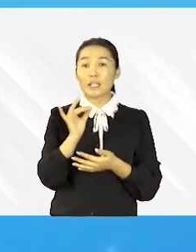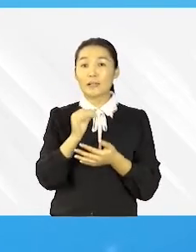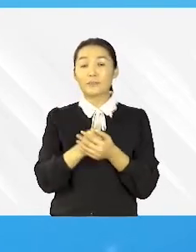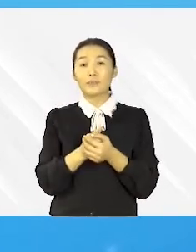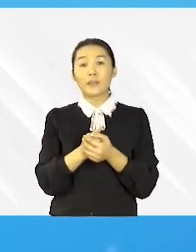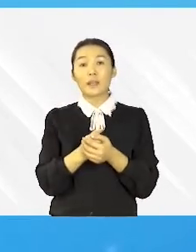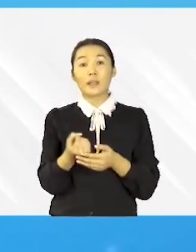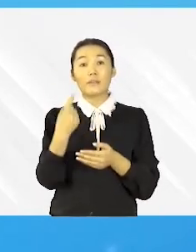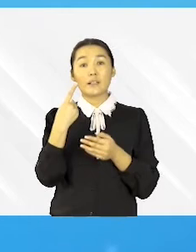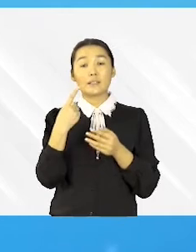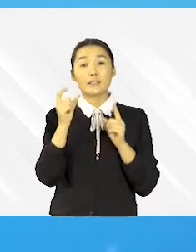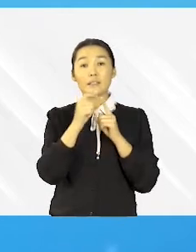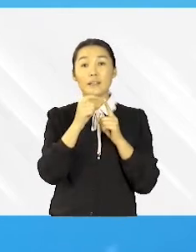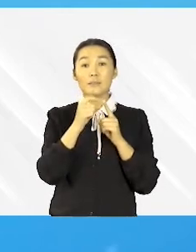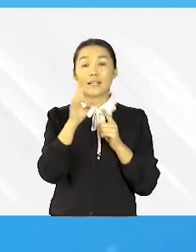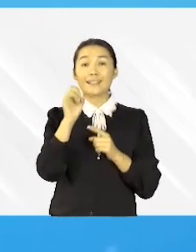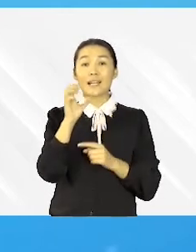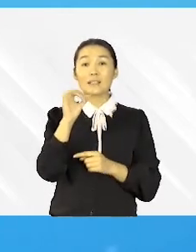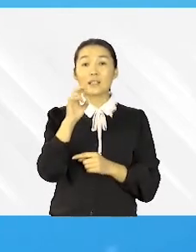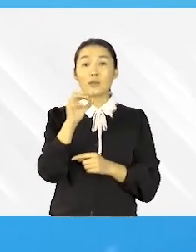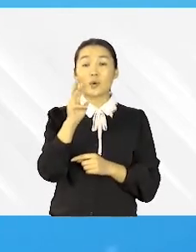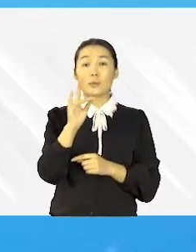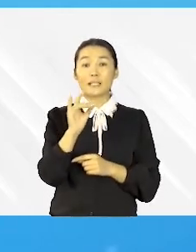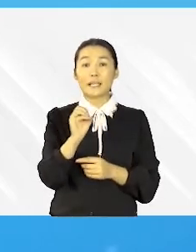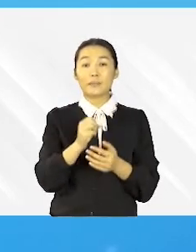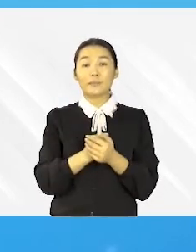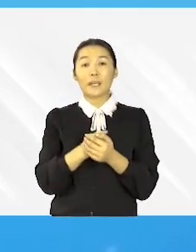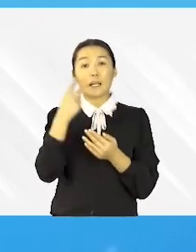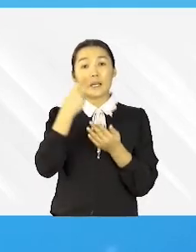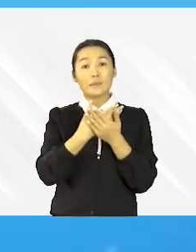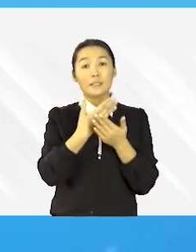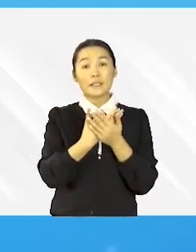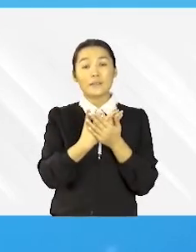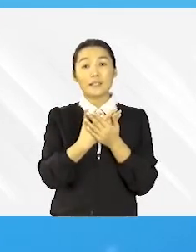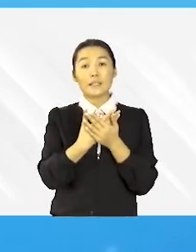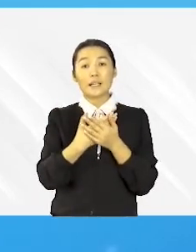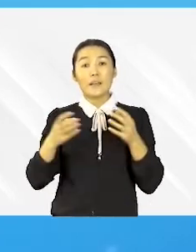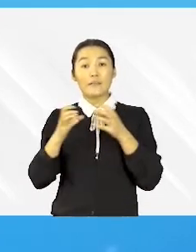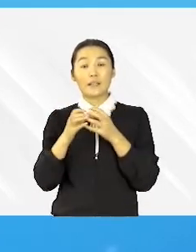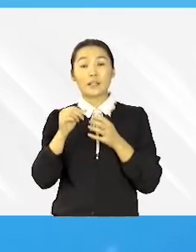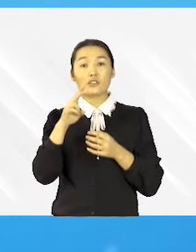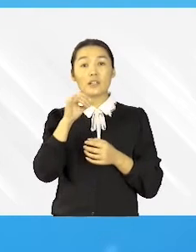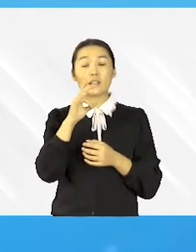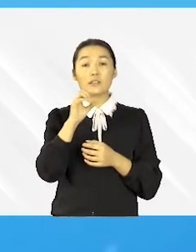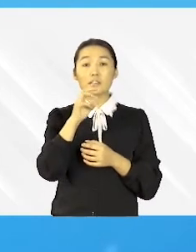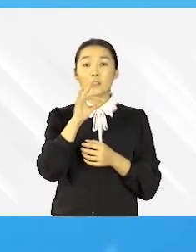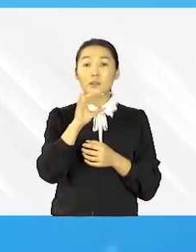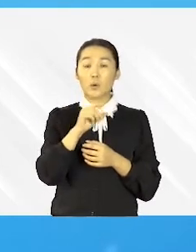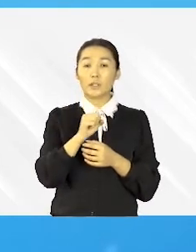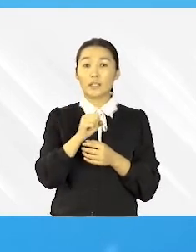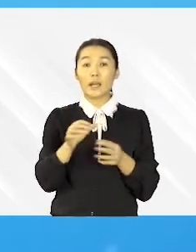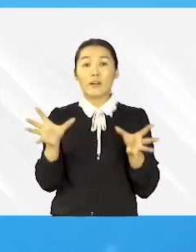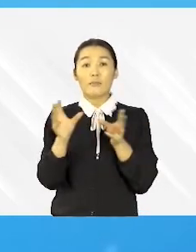и возник термин «насекомые». Как представители типа членистоногие, вместе с ракообразными и